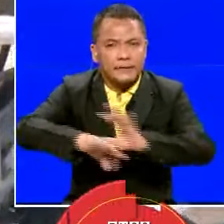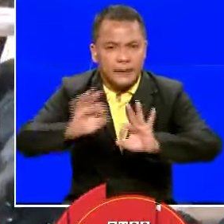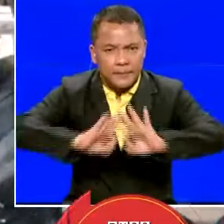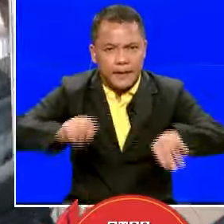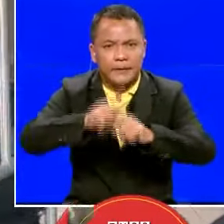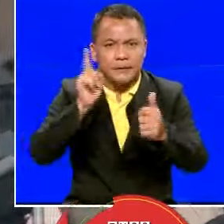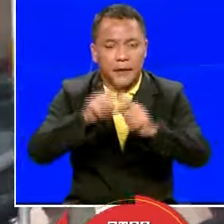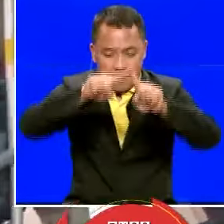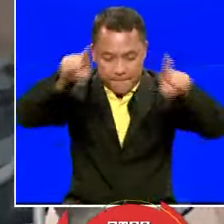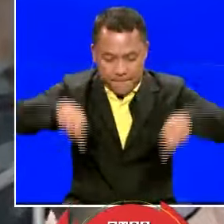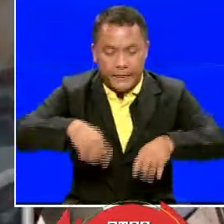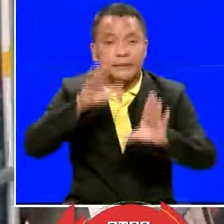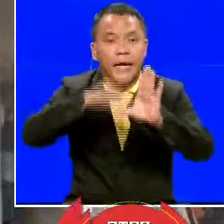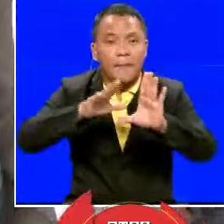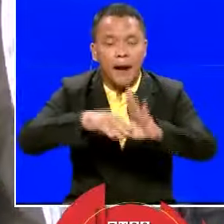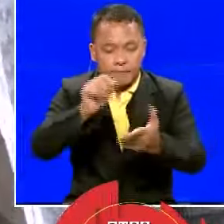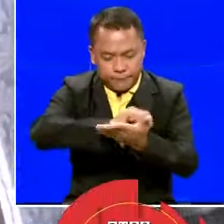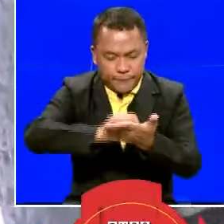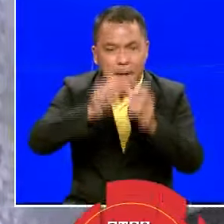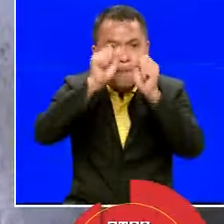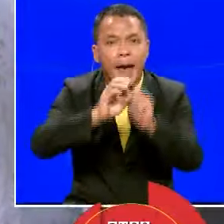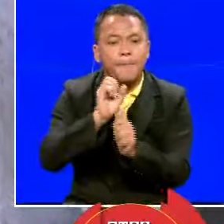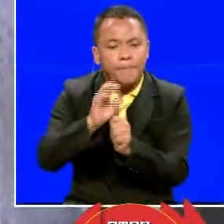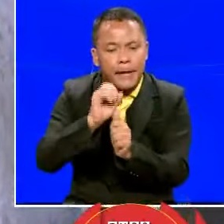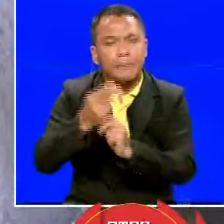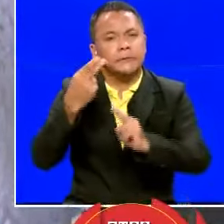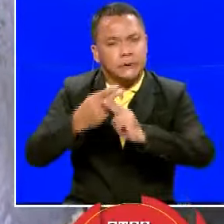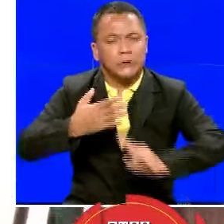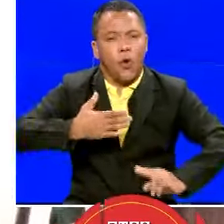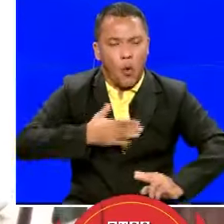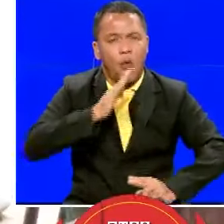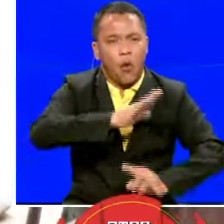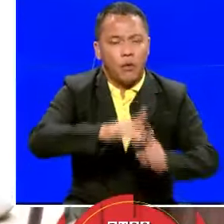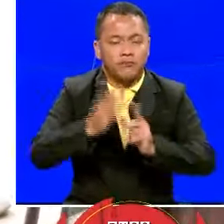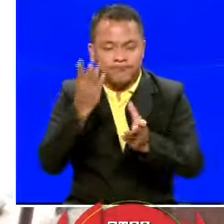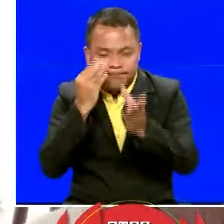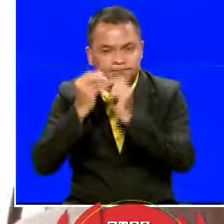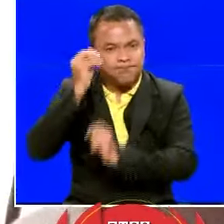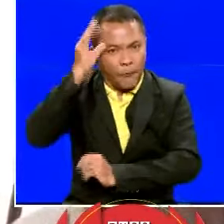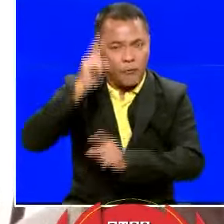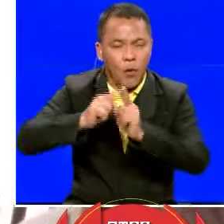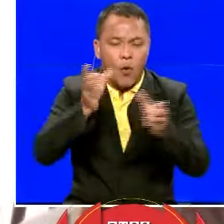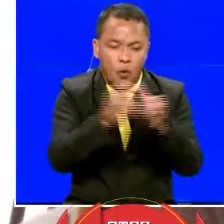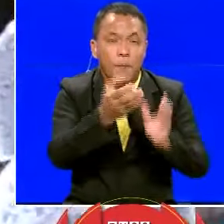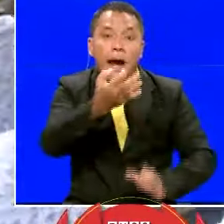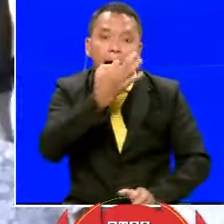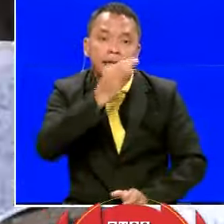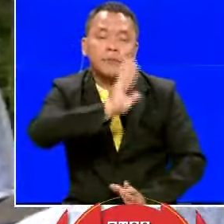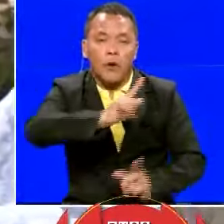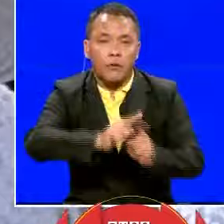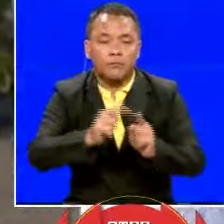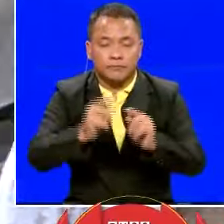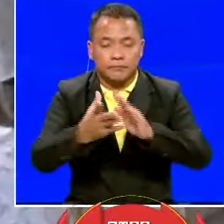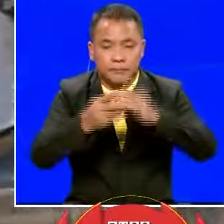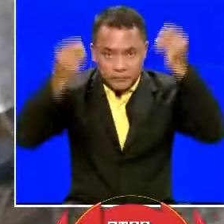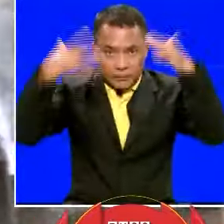ต้องประกอบไปด้วยใบสมัครก็จะมีการกรอกแบบแนะนำตัวผู้สมัครแบบรับรองความรู้ความสามารถในแต่ละกลุ่มอาชีพสำเนาบั